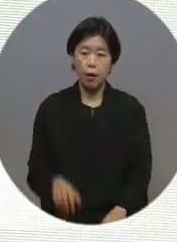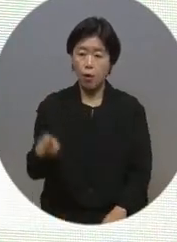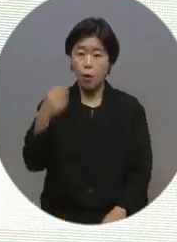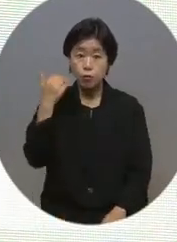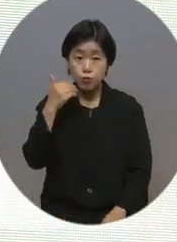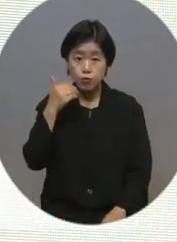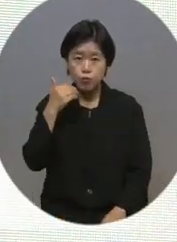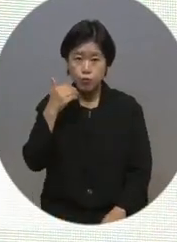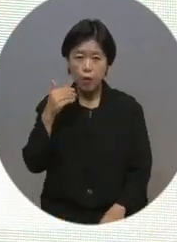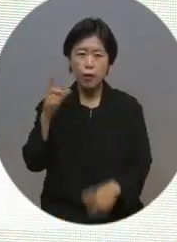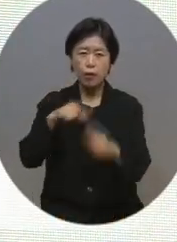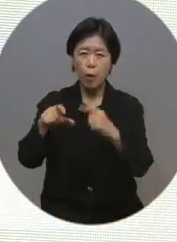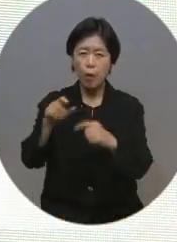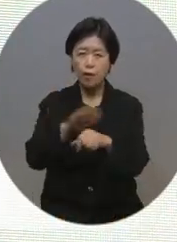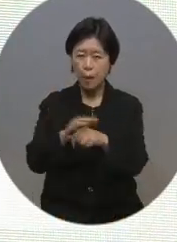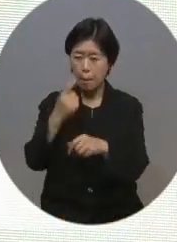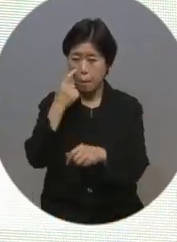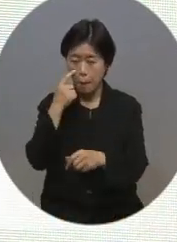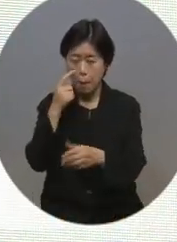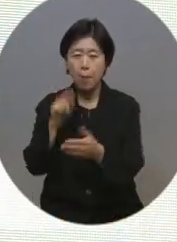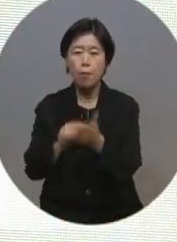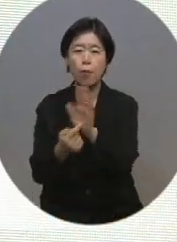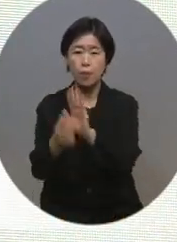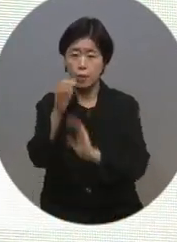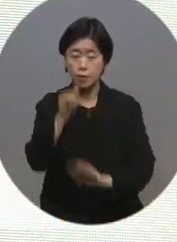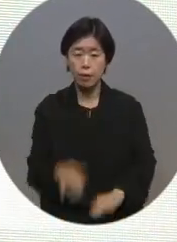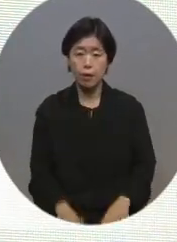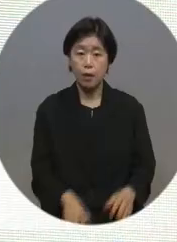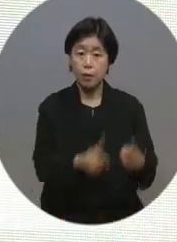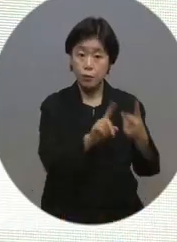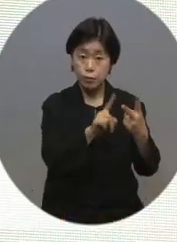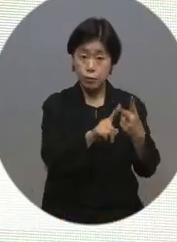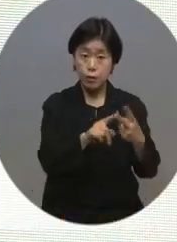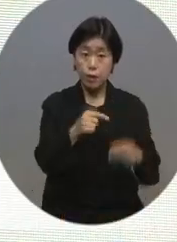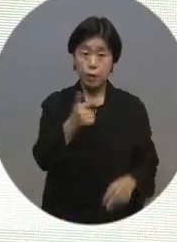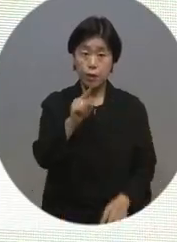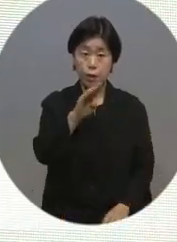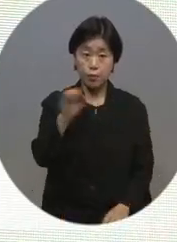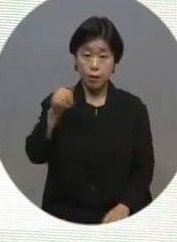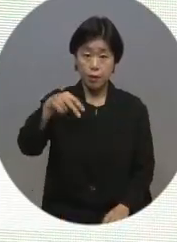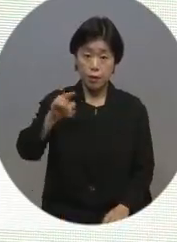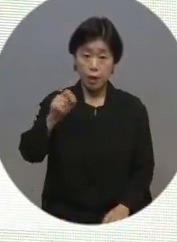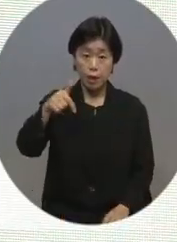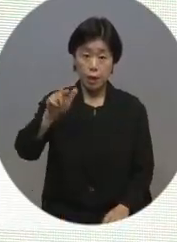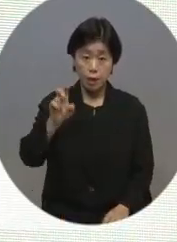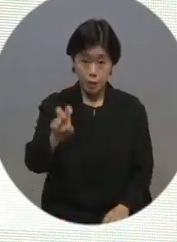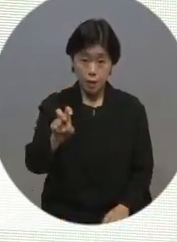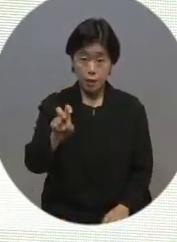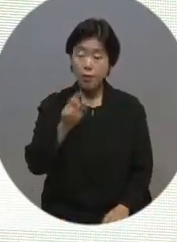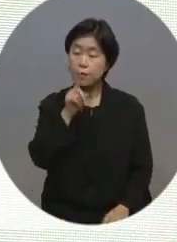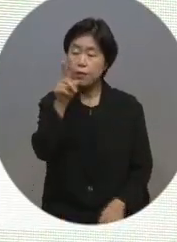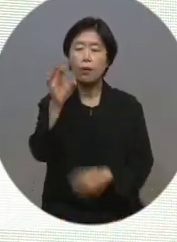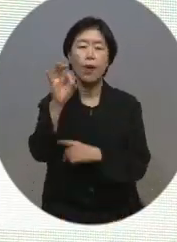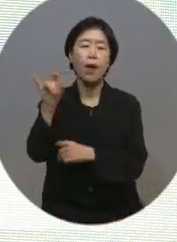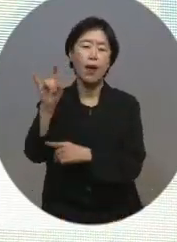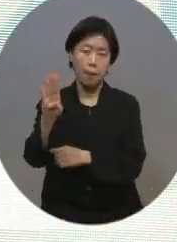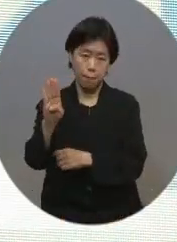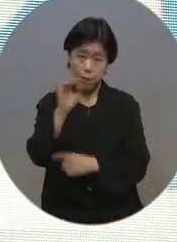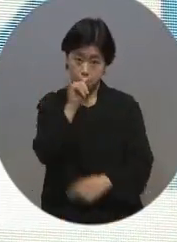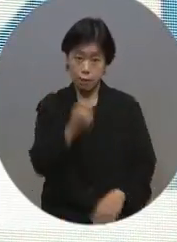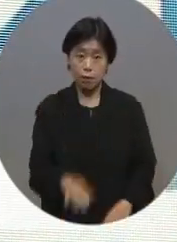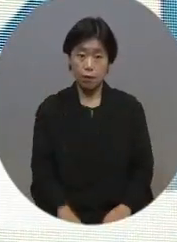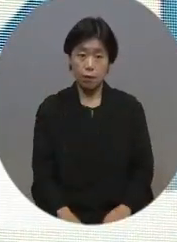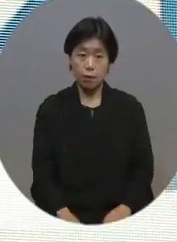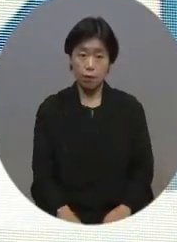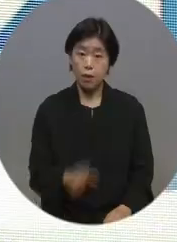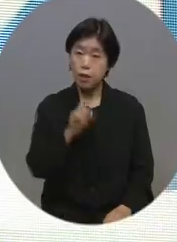공개하도록 하겠습니다. 두 번째로는 지금 나비 신고, 나비책임이라는 신고 앱이 있습니다. 신고